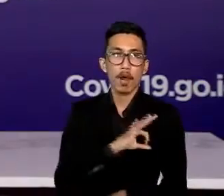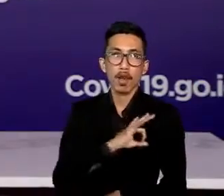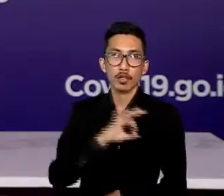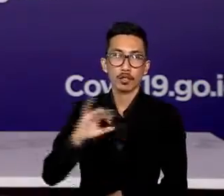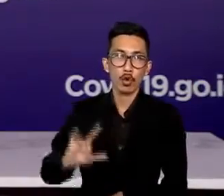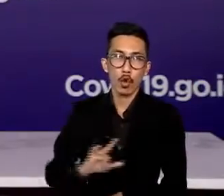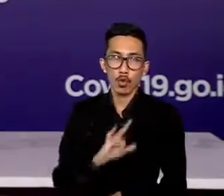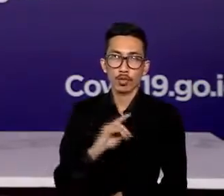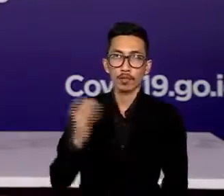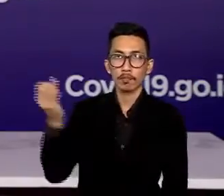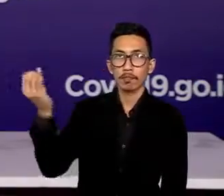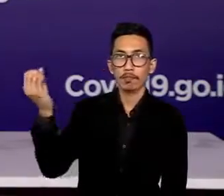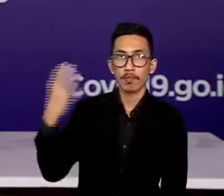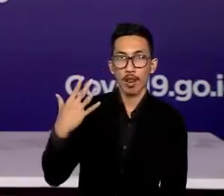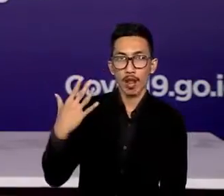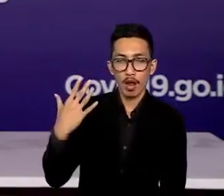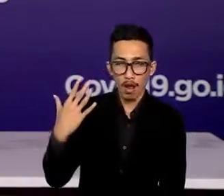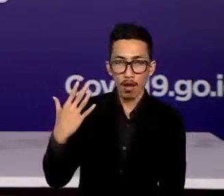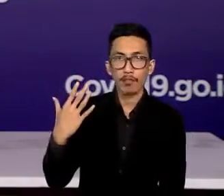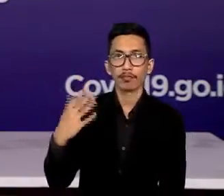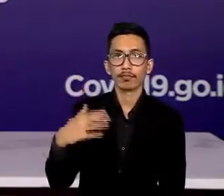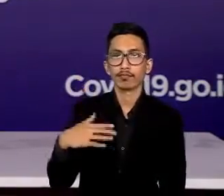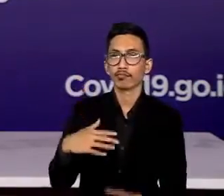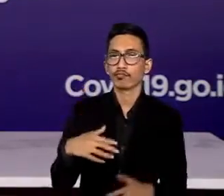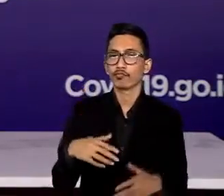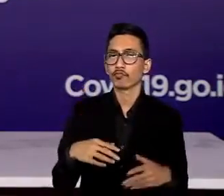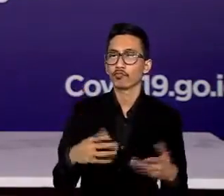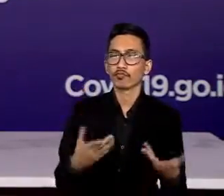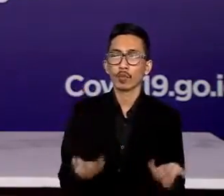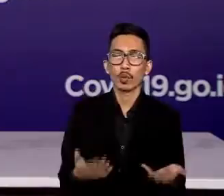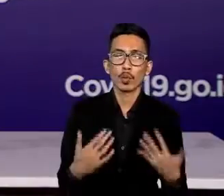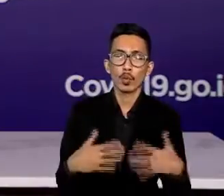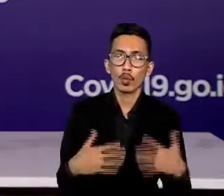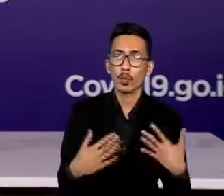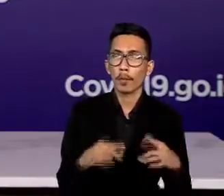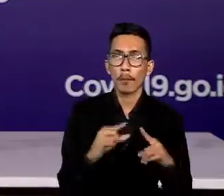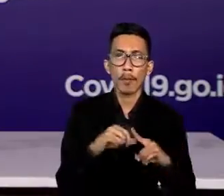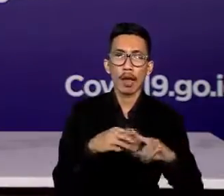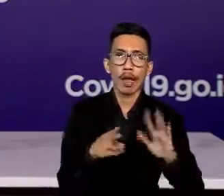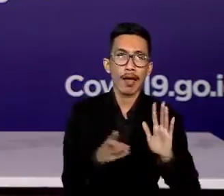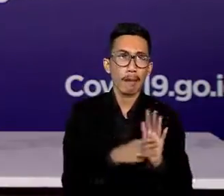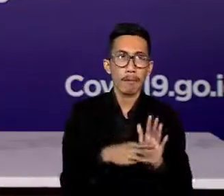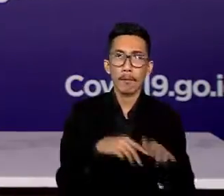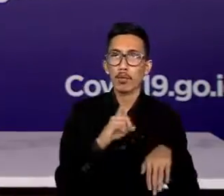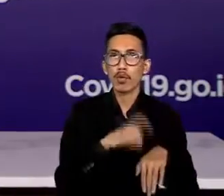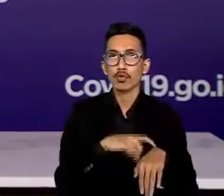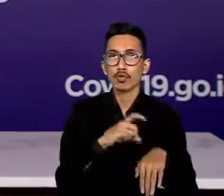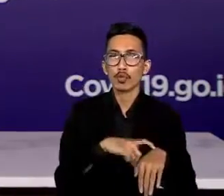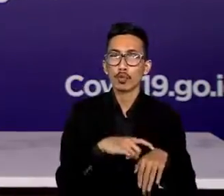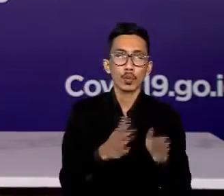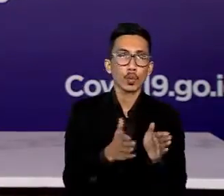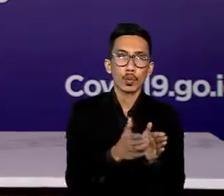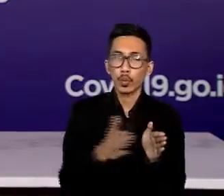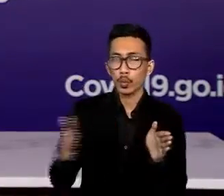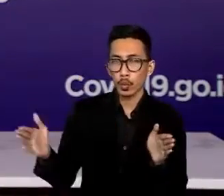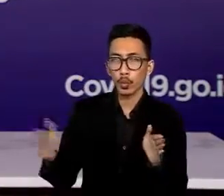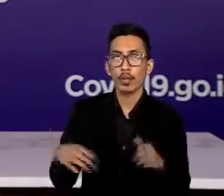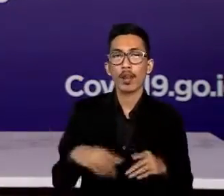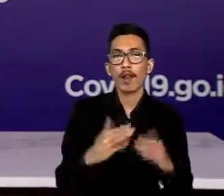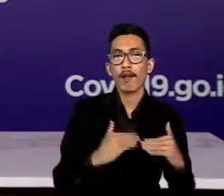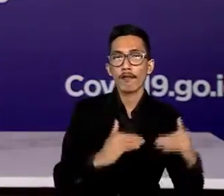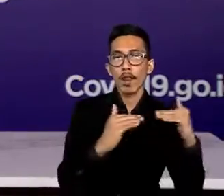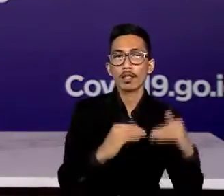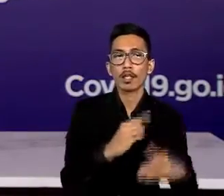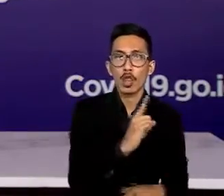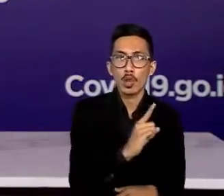Bahwa saat ini kita memasuki implementasi perpanjangan kebijakan ppkm level 1 sampai dengan 4